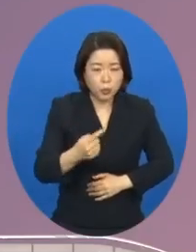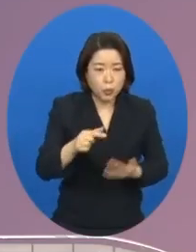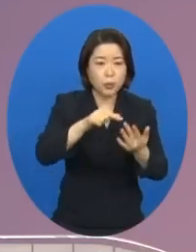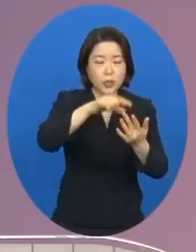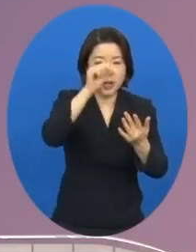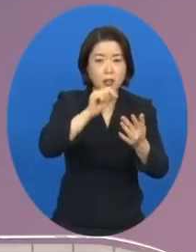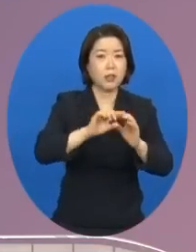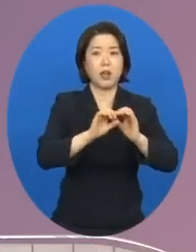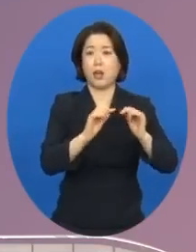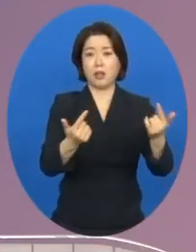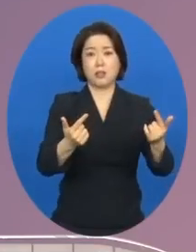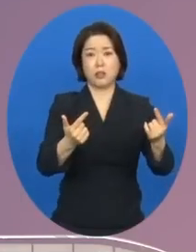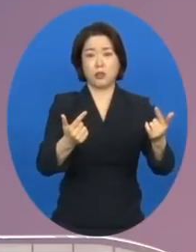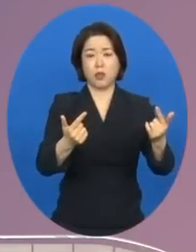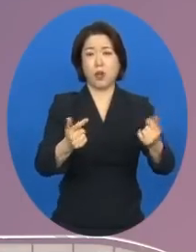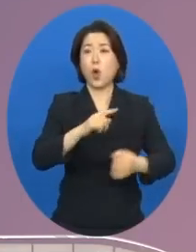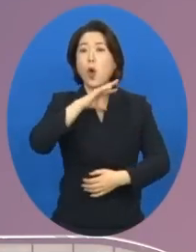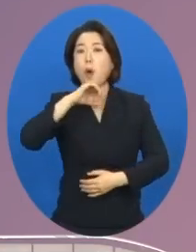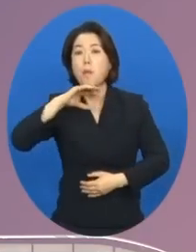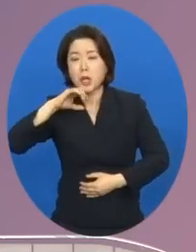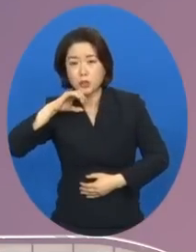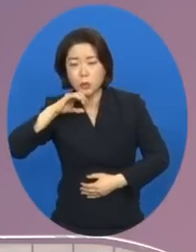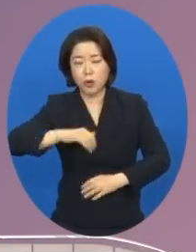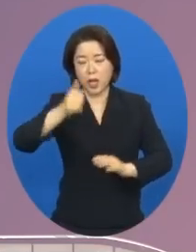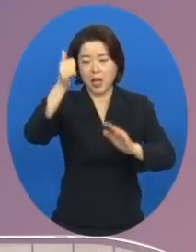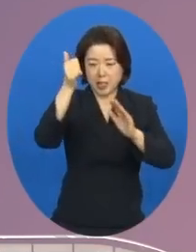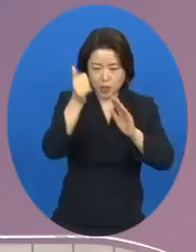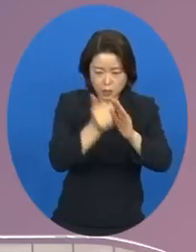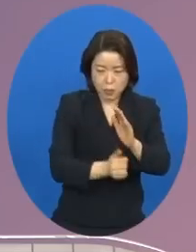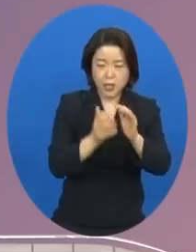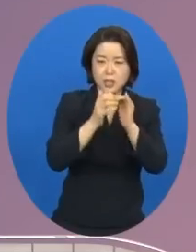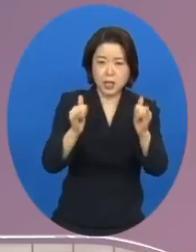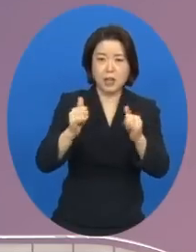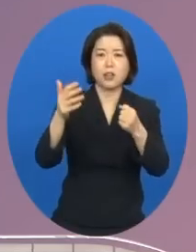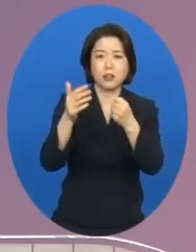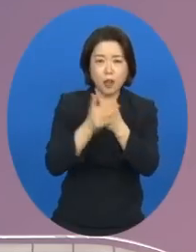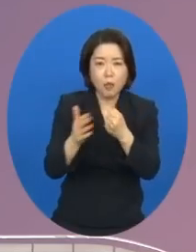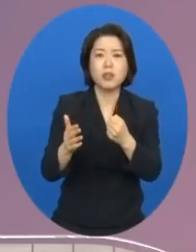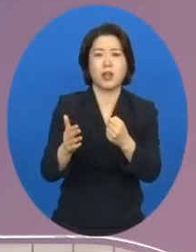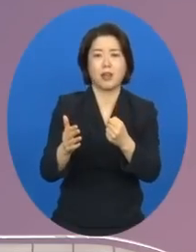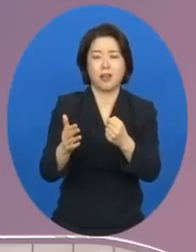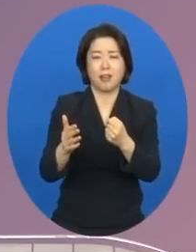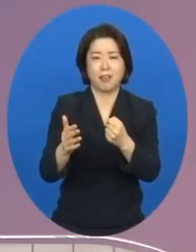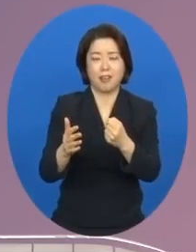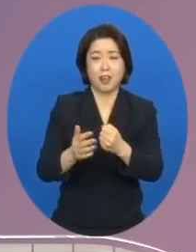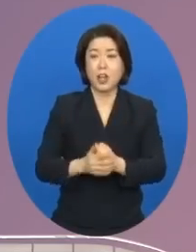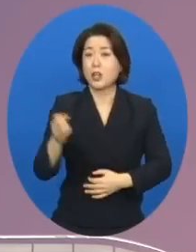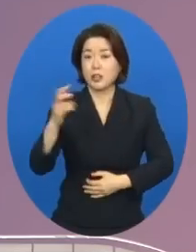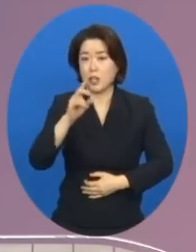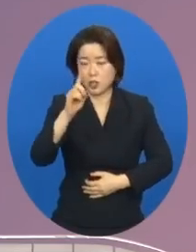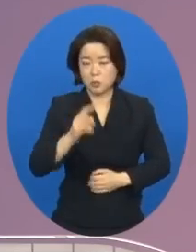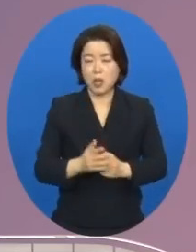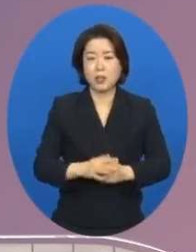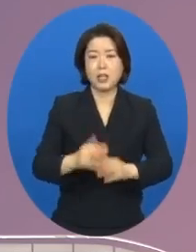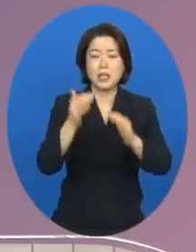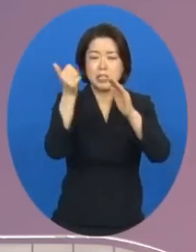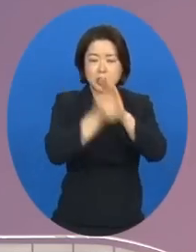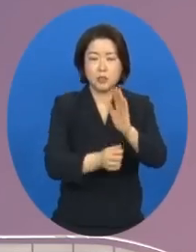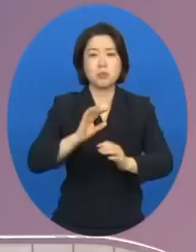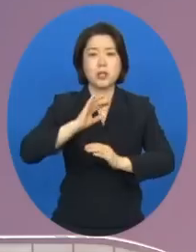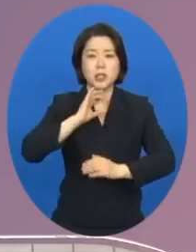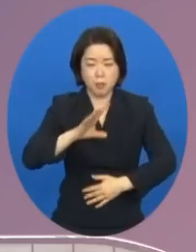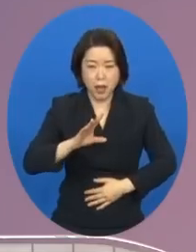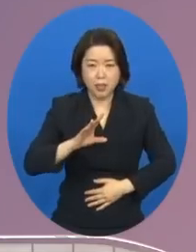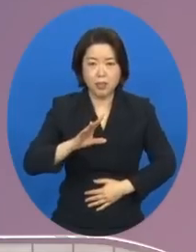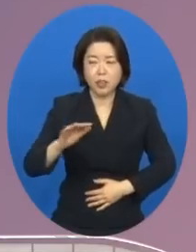게 아닙니다. 베드로가 실패자였기 때문에, 다시 말하면 실패자만이